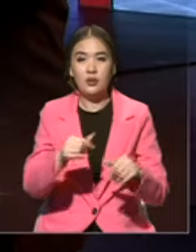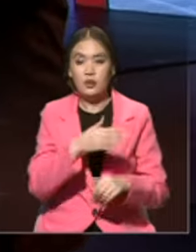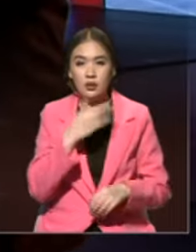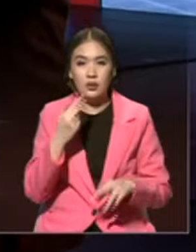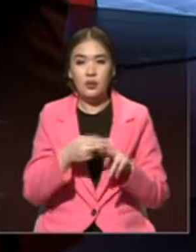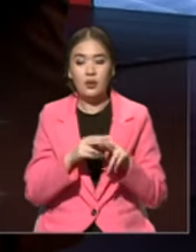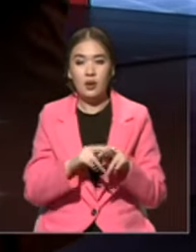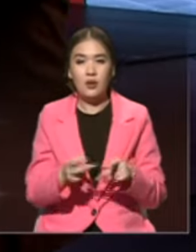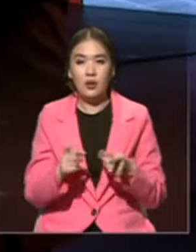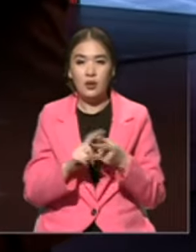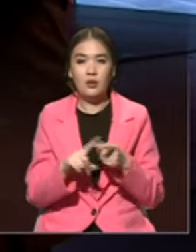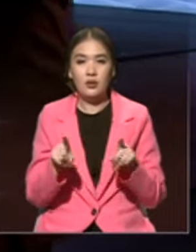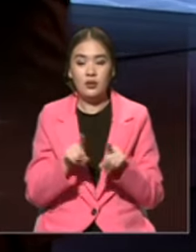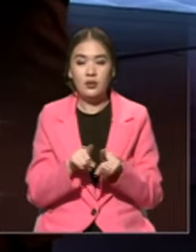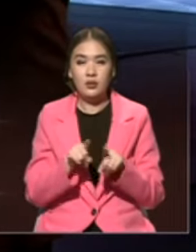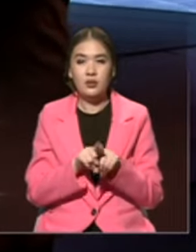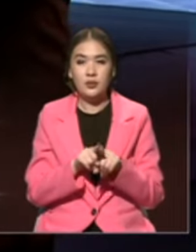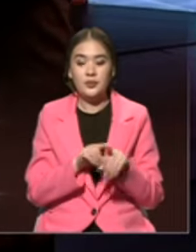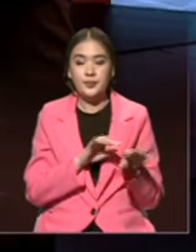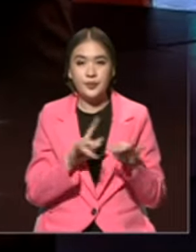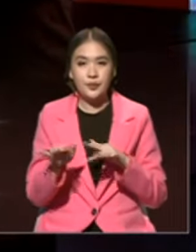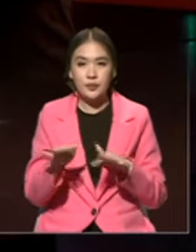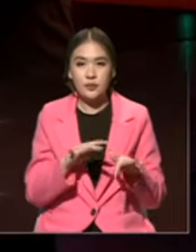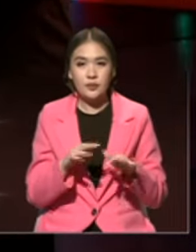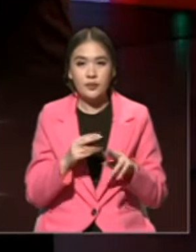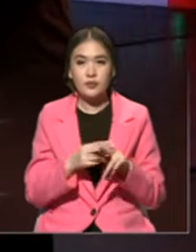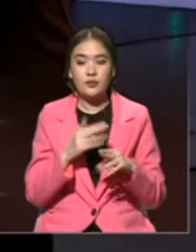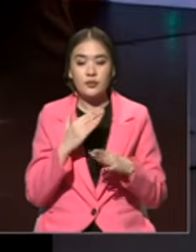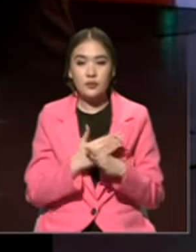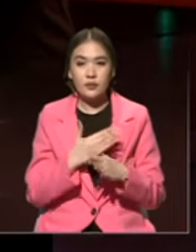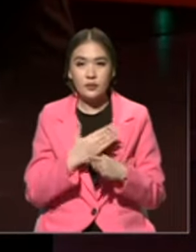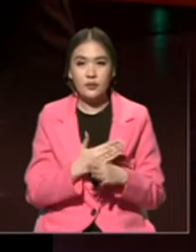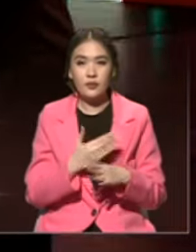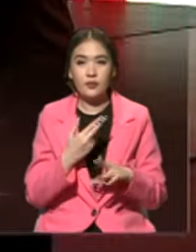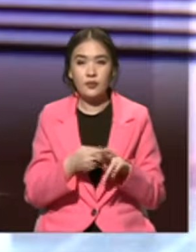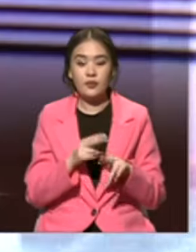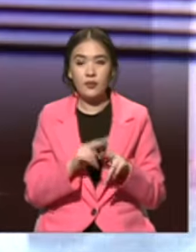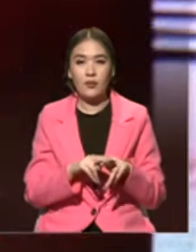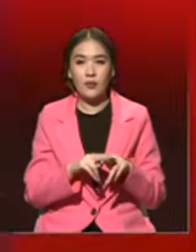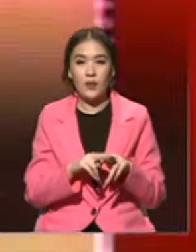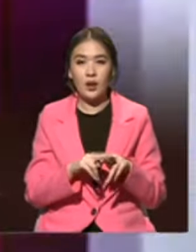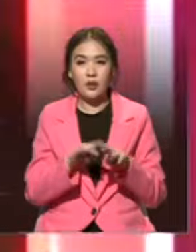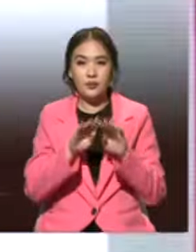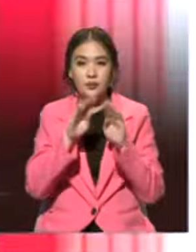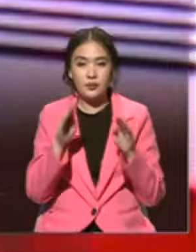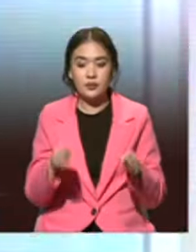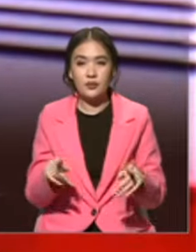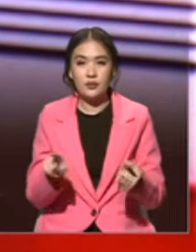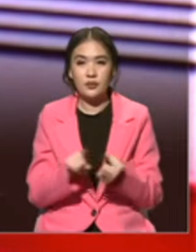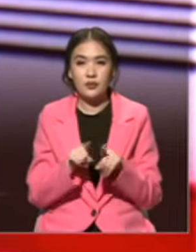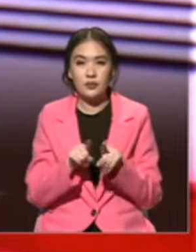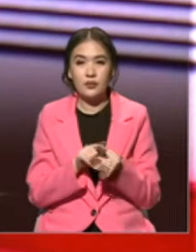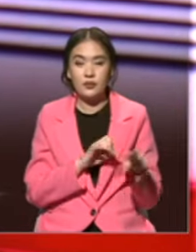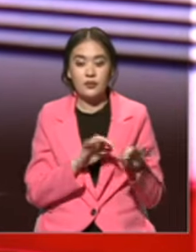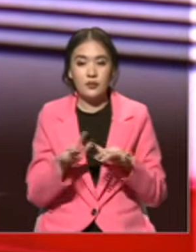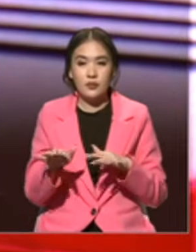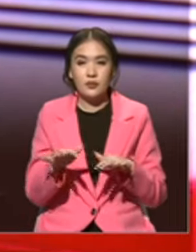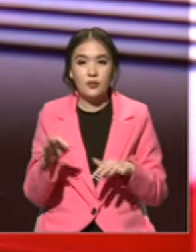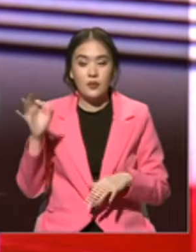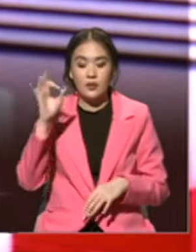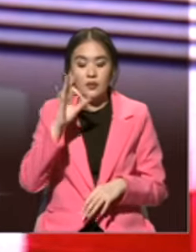жерде сол малды өлексесін алып шығып, жаңағы малдың иесіне ана қорасындағы малын эвакуациялап жатқанның осы жаңағы